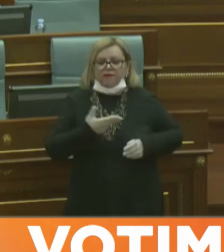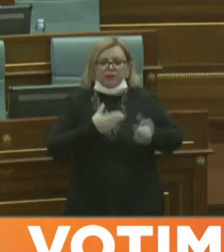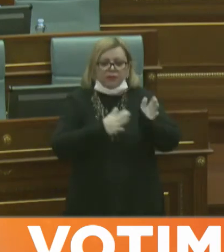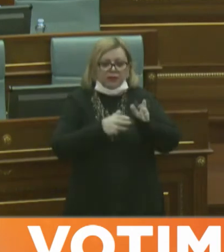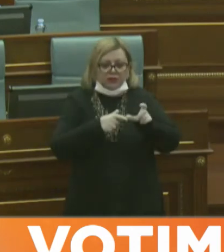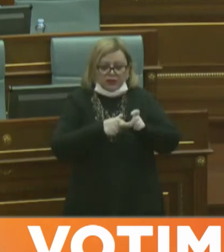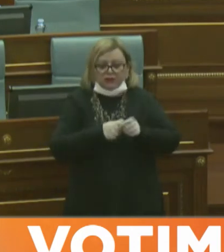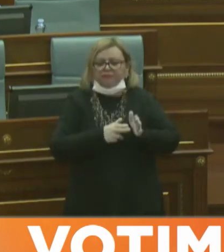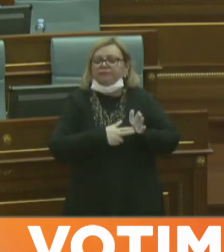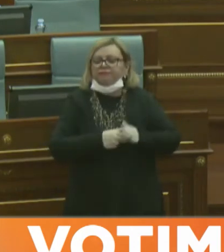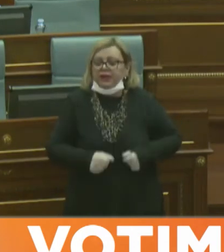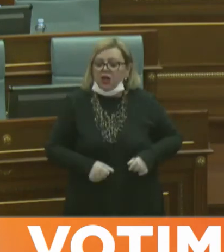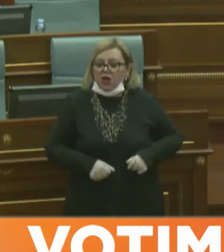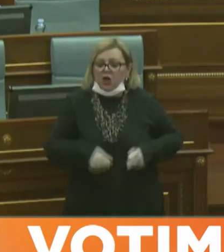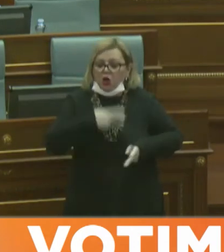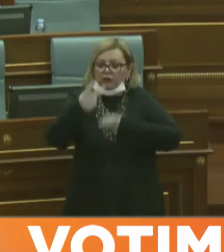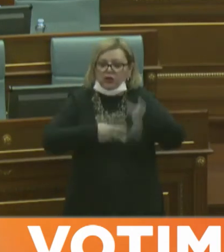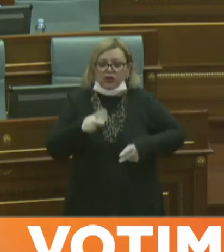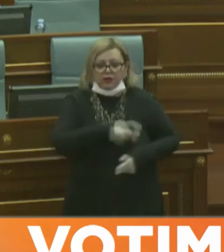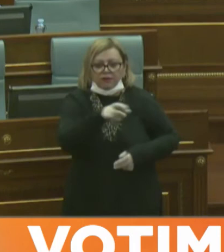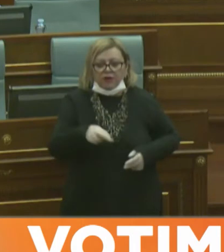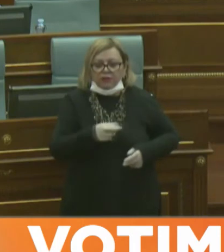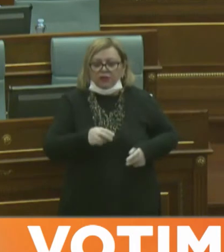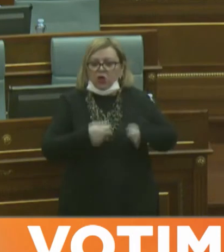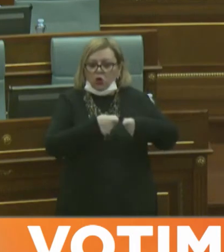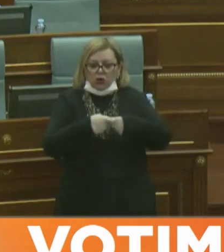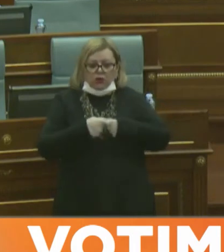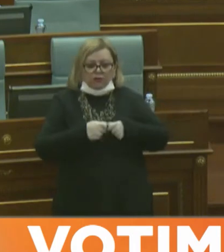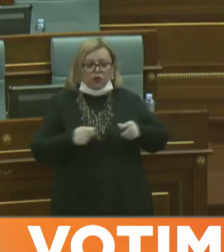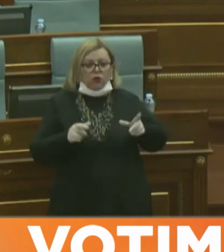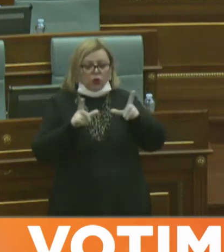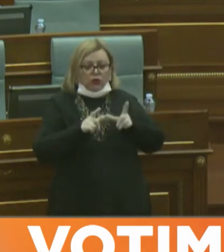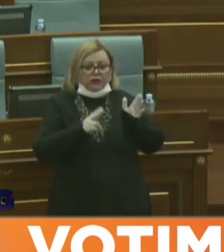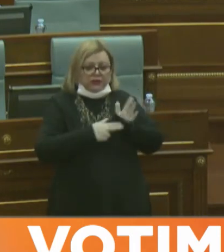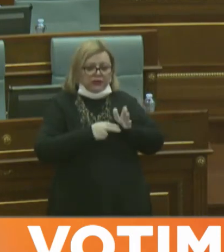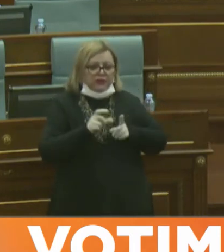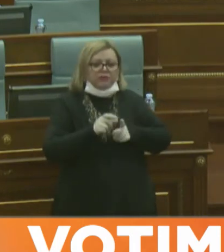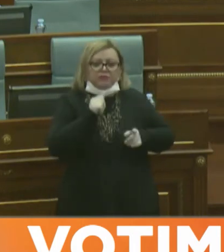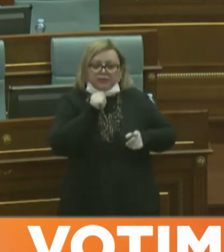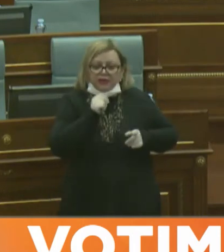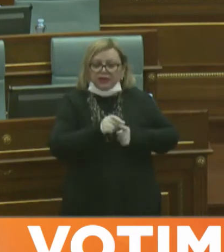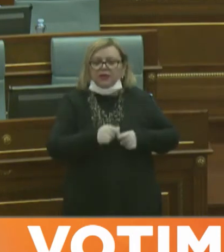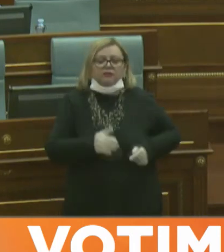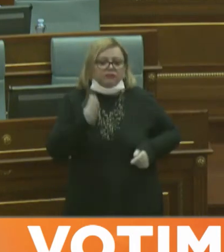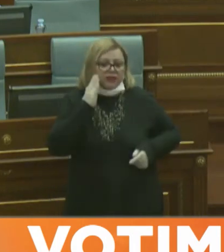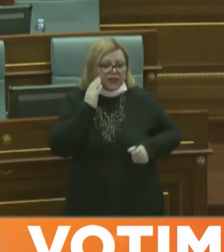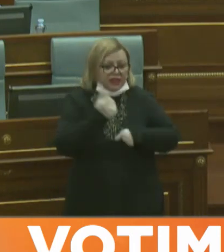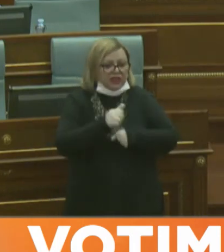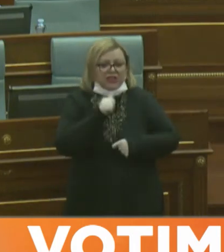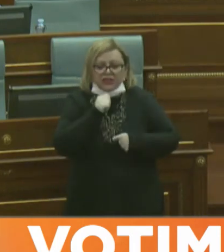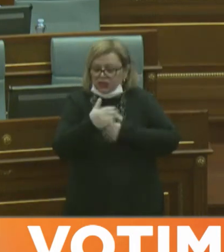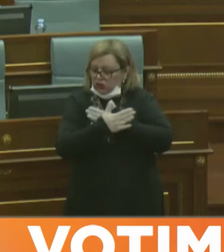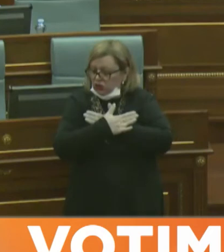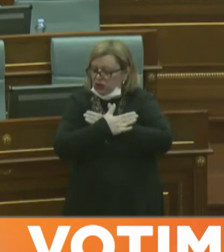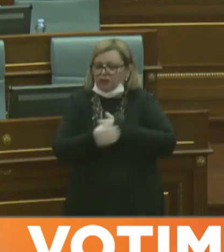Botërore, Komisioni Evropian, si dhe organizatat e tjera që projnë Kosovë, si që është UNDP, USAID, GIZ dhe të tjera, për të kriju